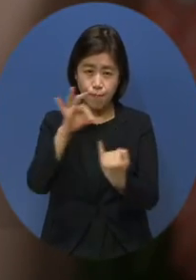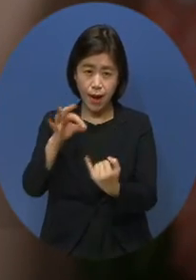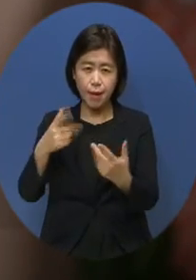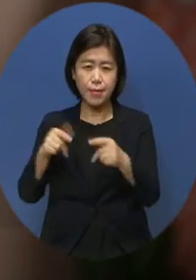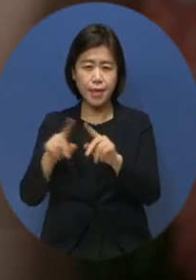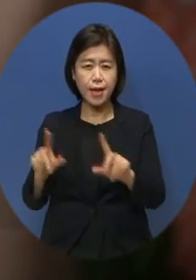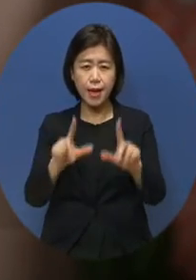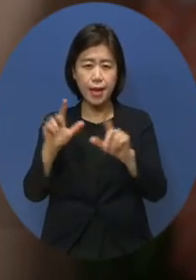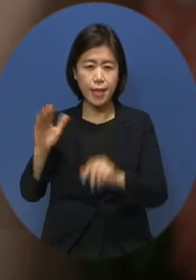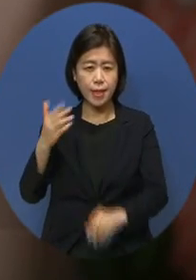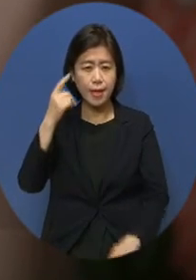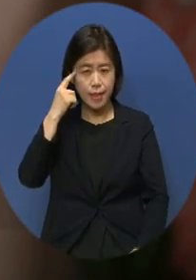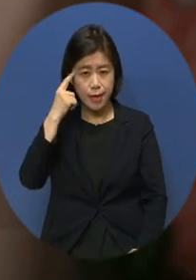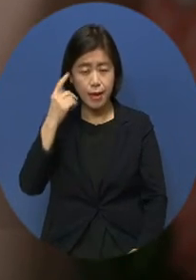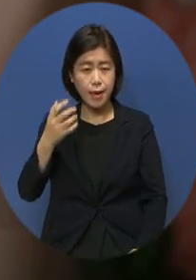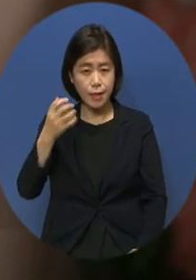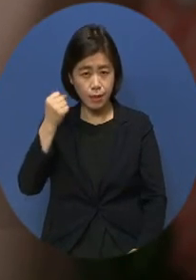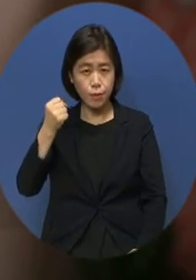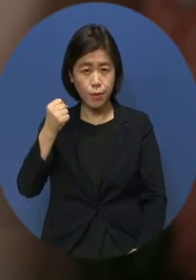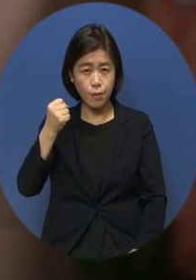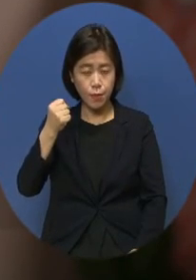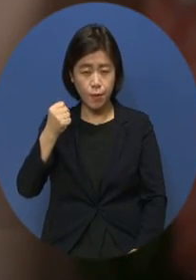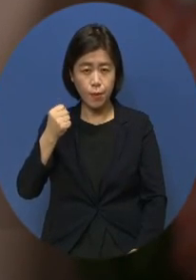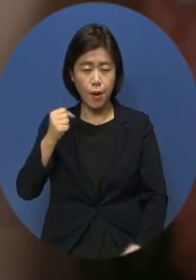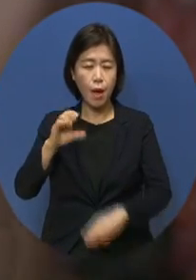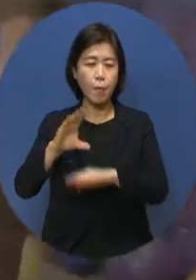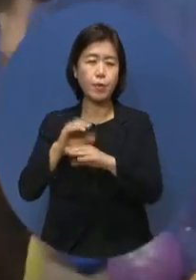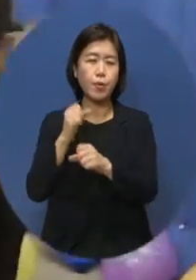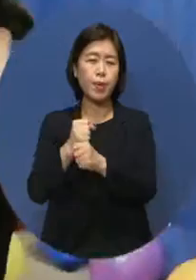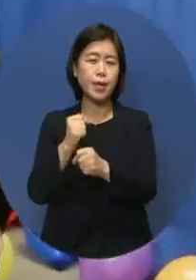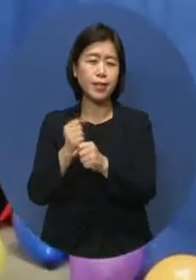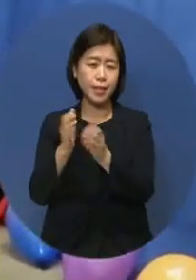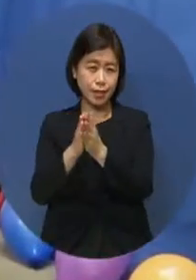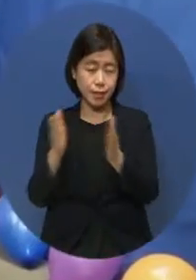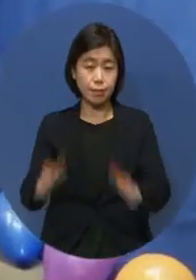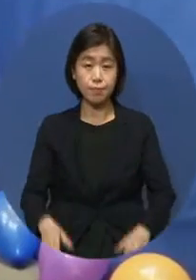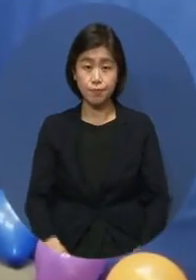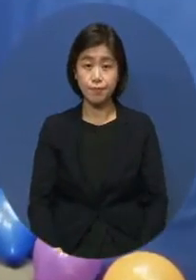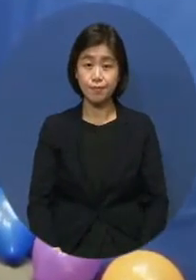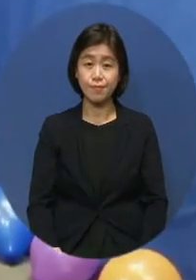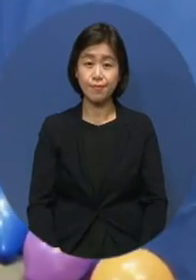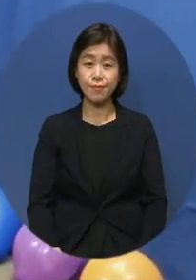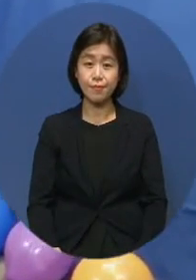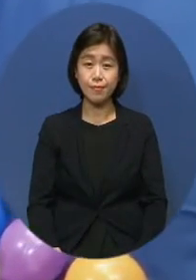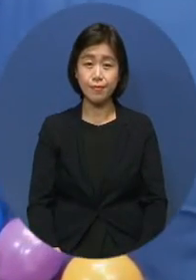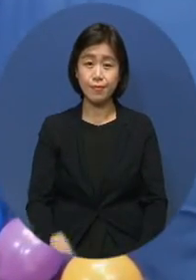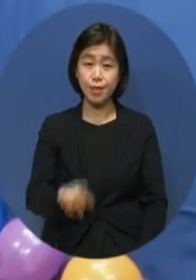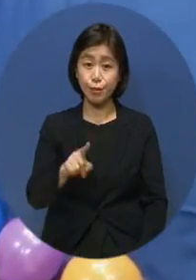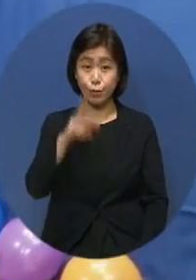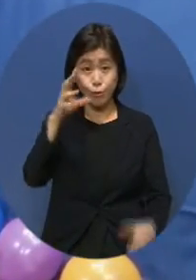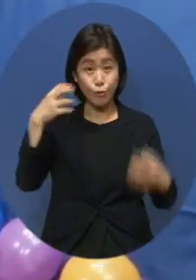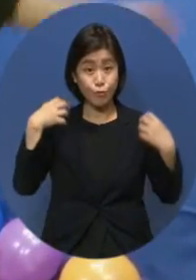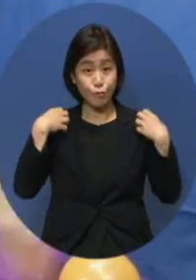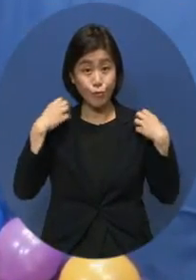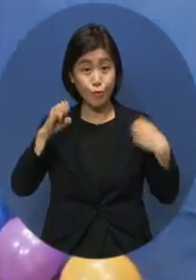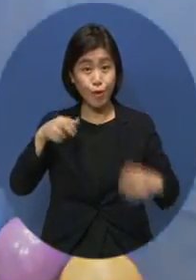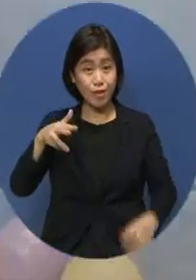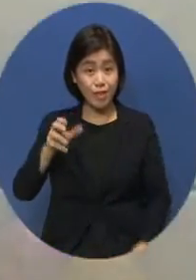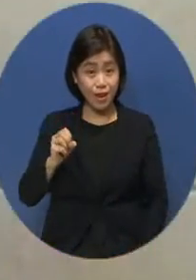이 프로젝트는 저희가 그렇게 같이 나와서 사는 이제 좀 이번 정부가 도와주겠죠. 네, 맞아. 평창 올림픽을